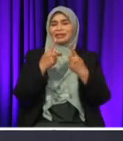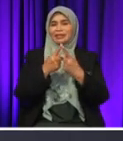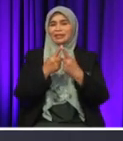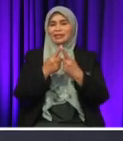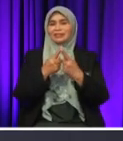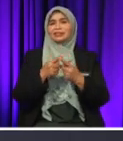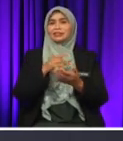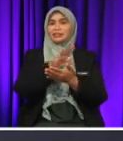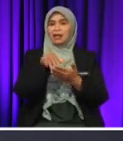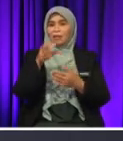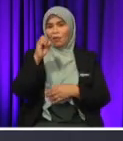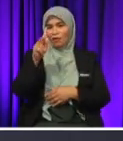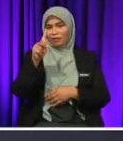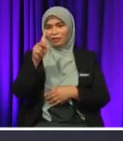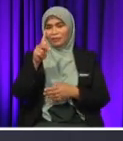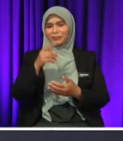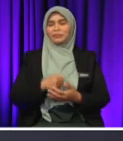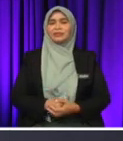kawan-kawan semoga